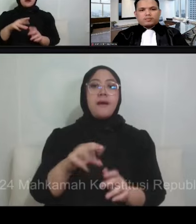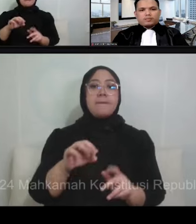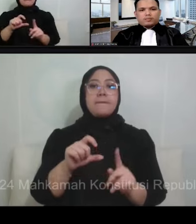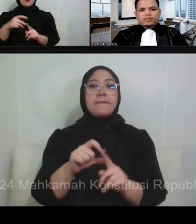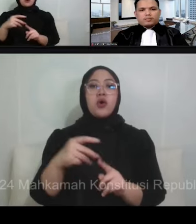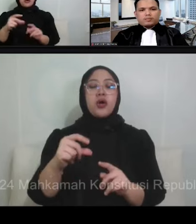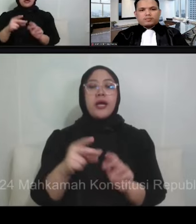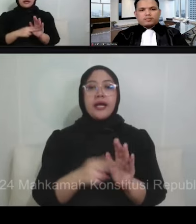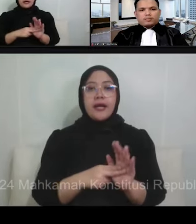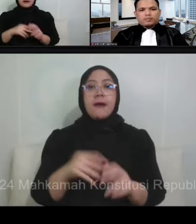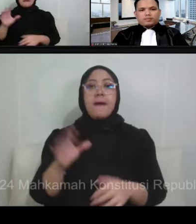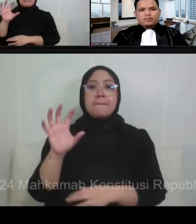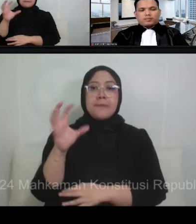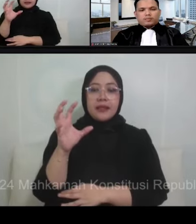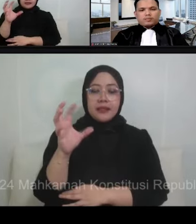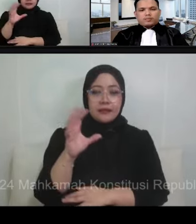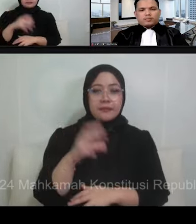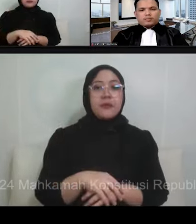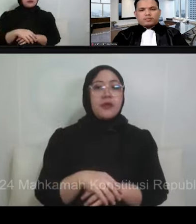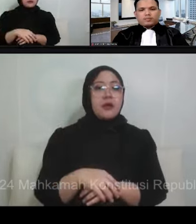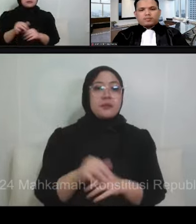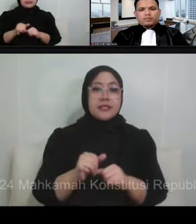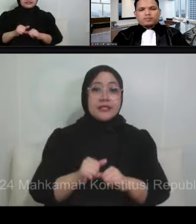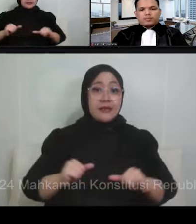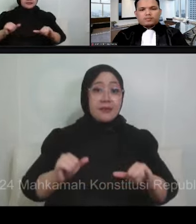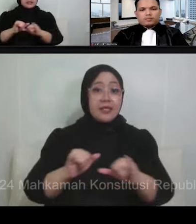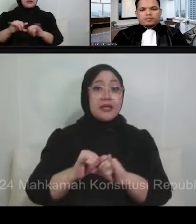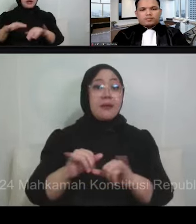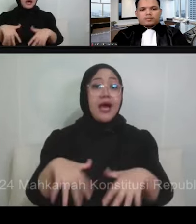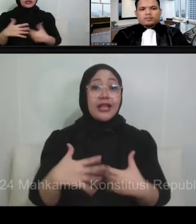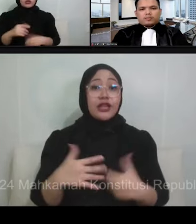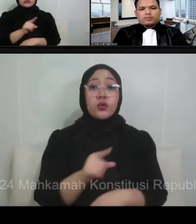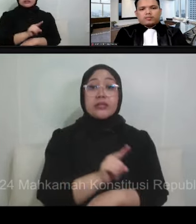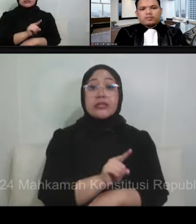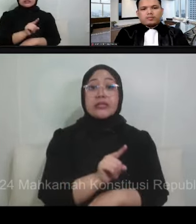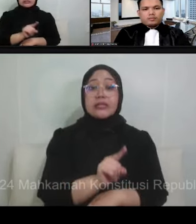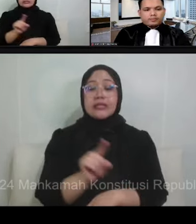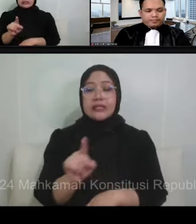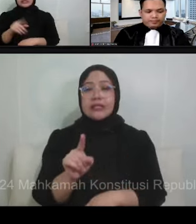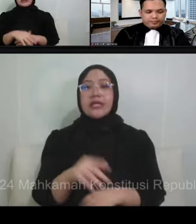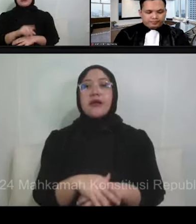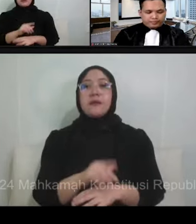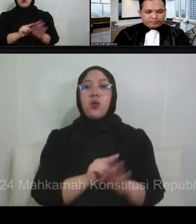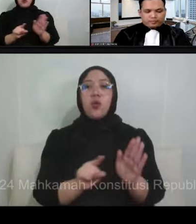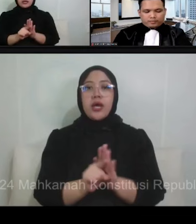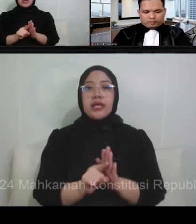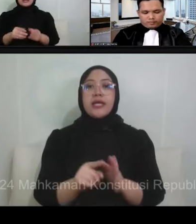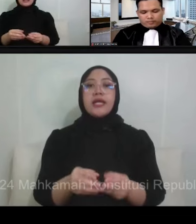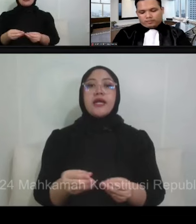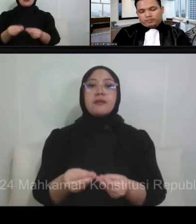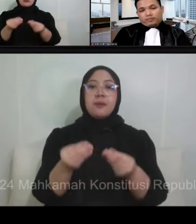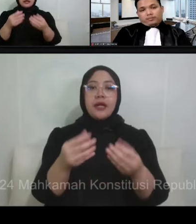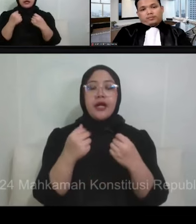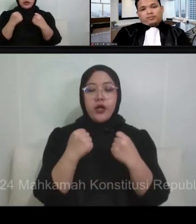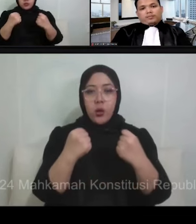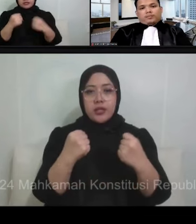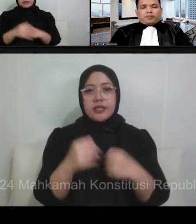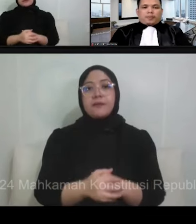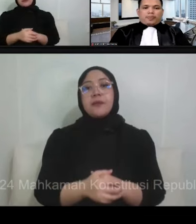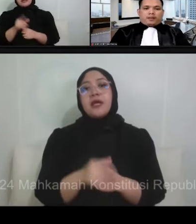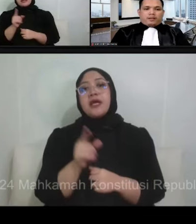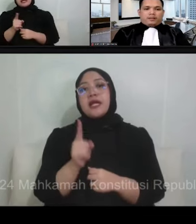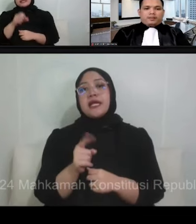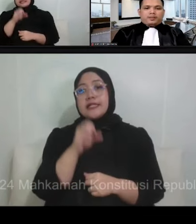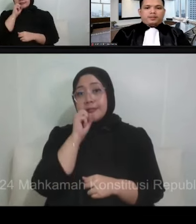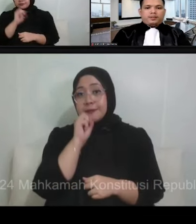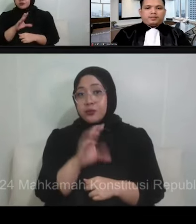Banten baik bersama-sama atau sendiri-sendiri bertindak untuk dan atas nama pemberi kuasa selanjutnya disebut sebagai